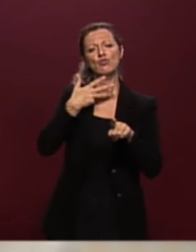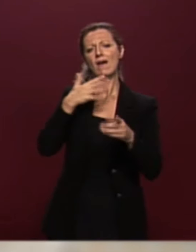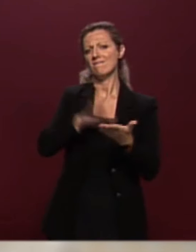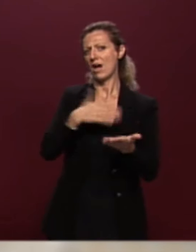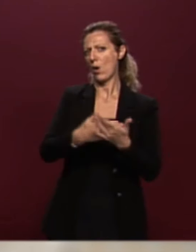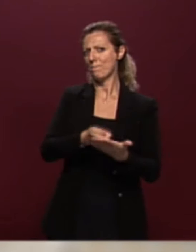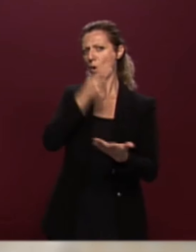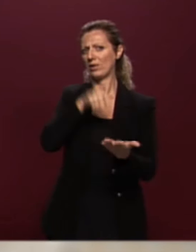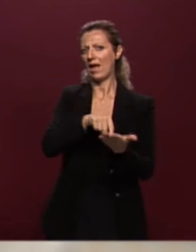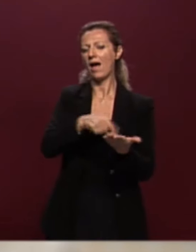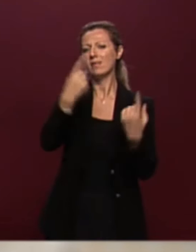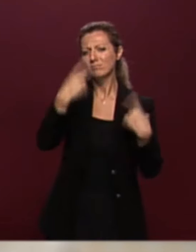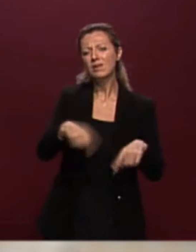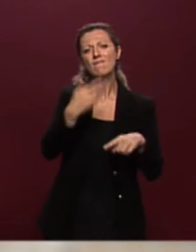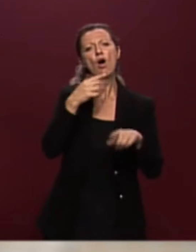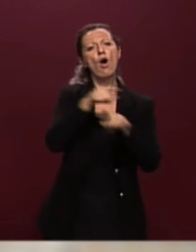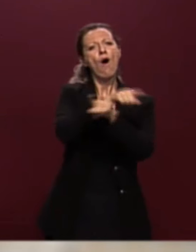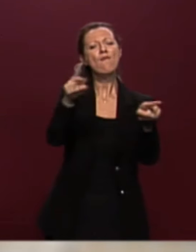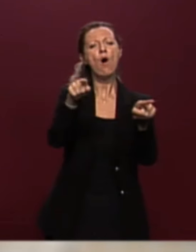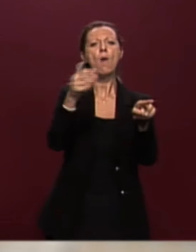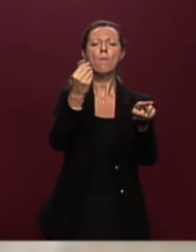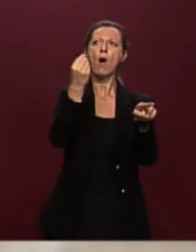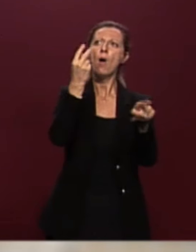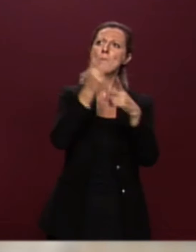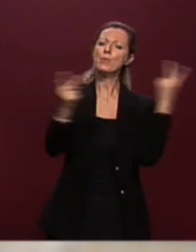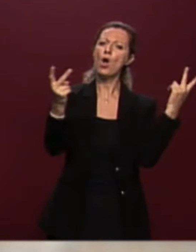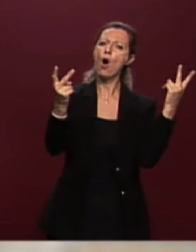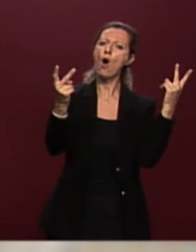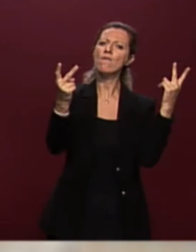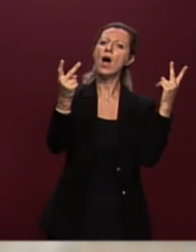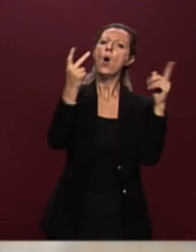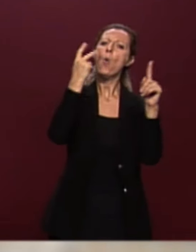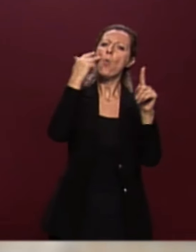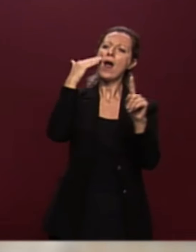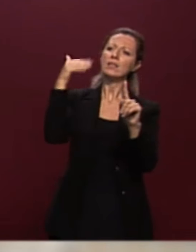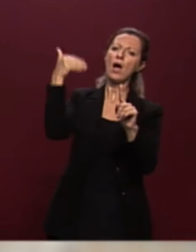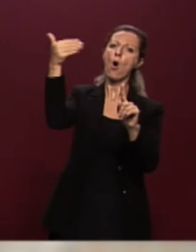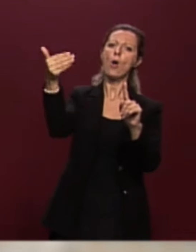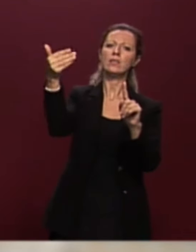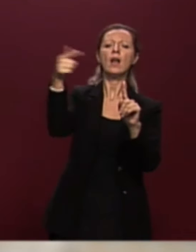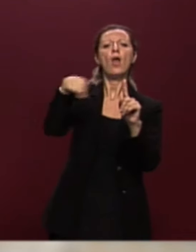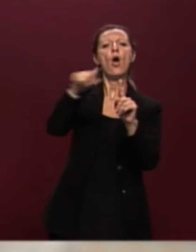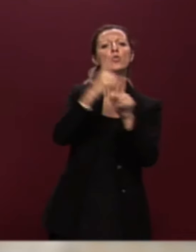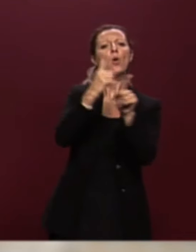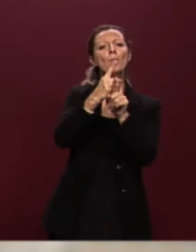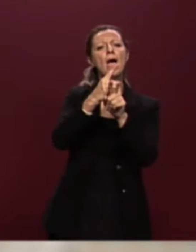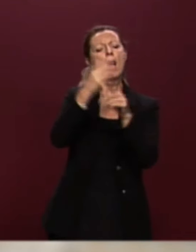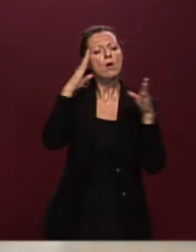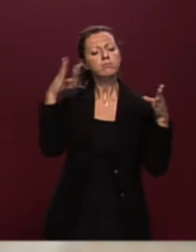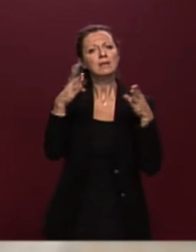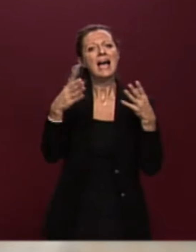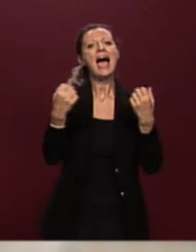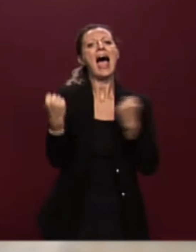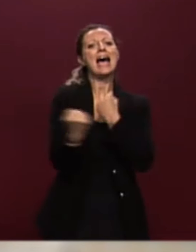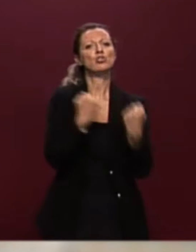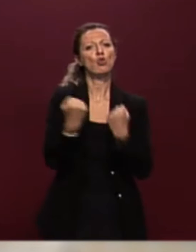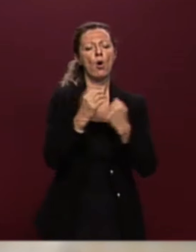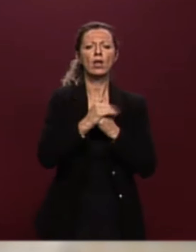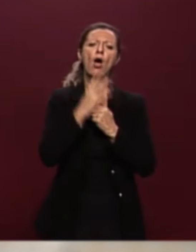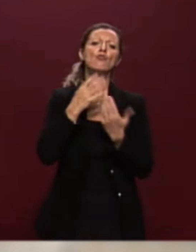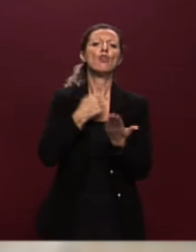vorrei invitarvi a guardare oltre e a concentrarci sulle azioni, non tanto i singoli